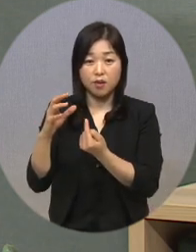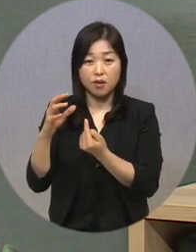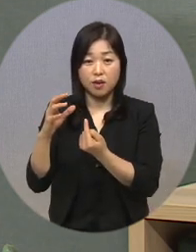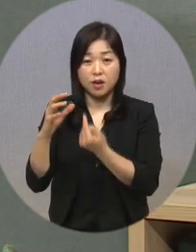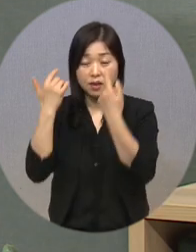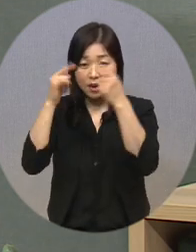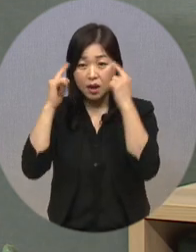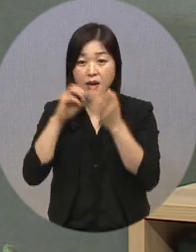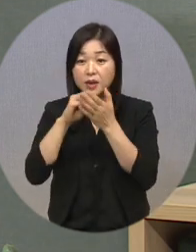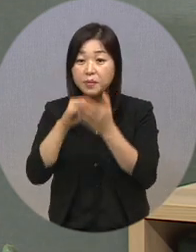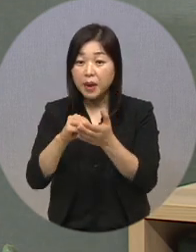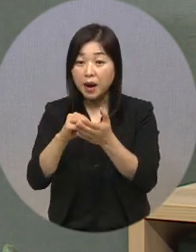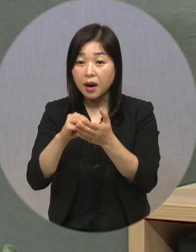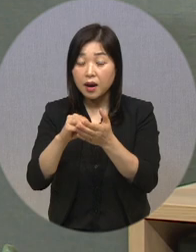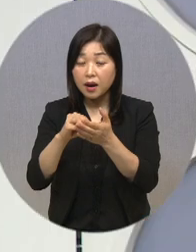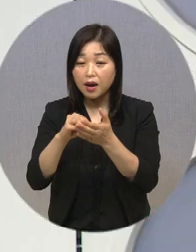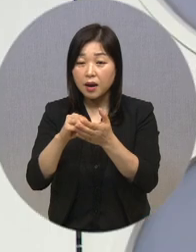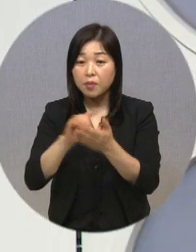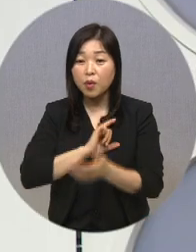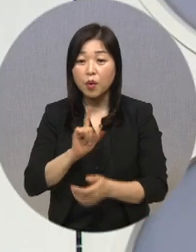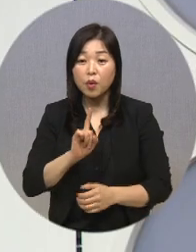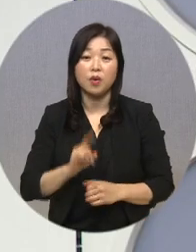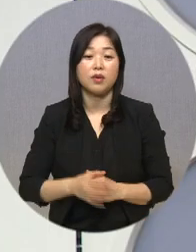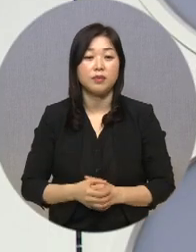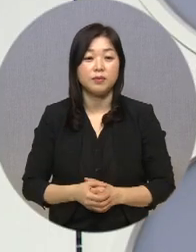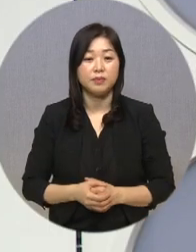어느 대학에 입학을 하셨나요?